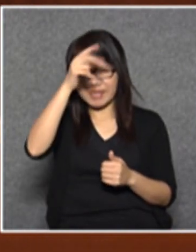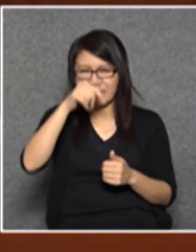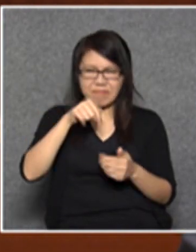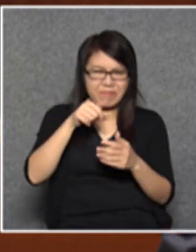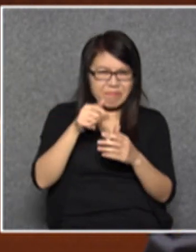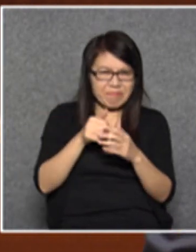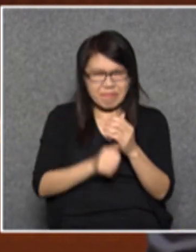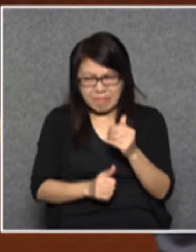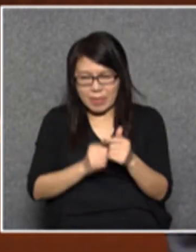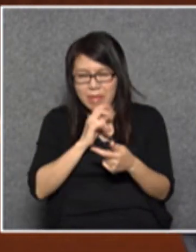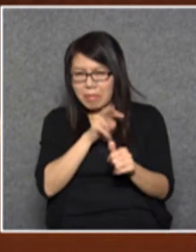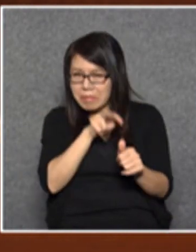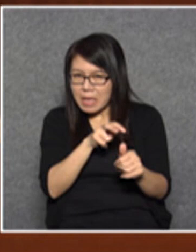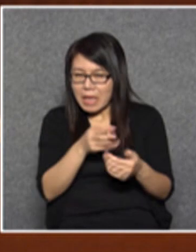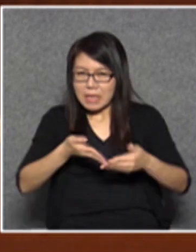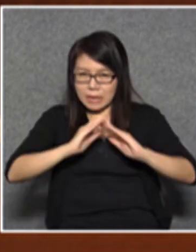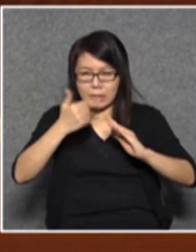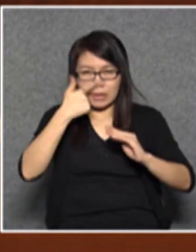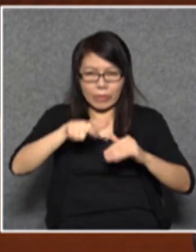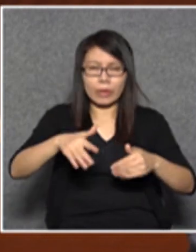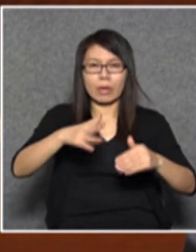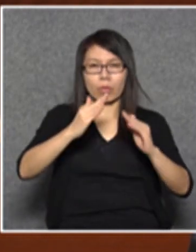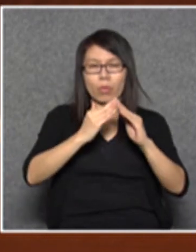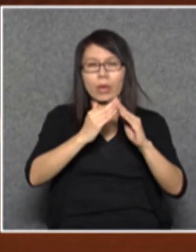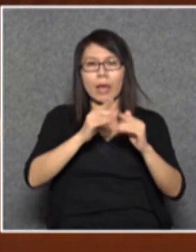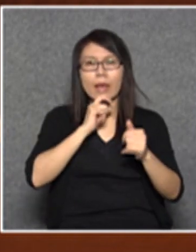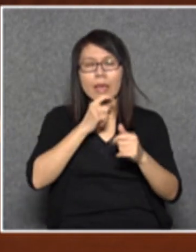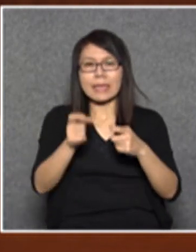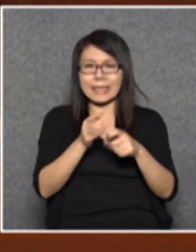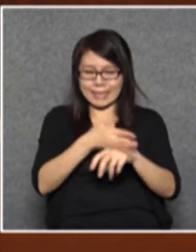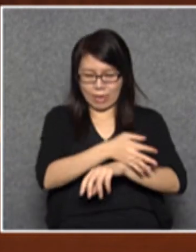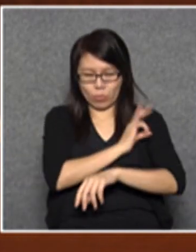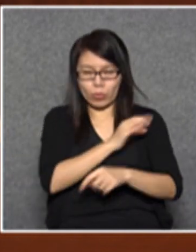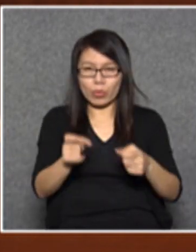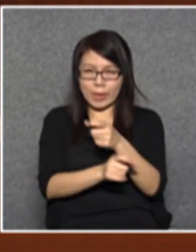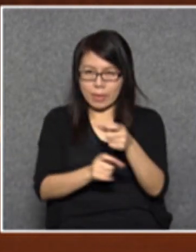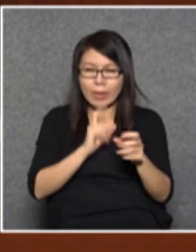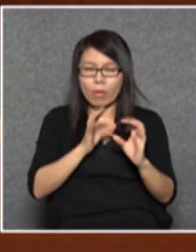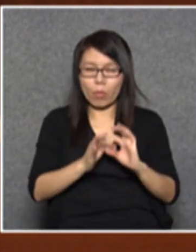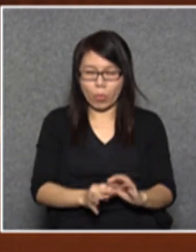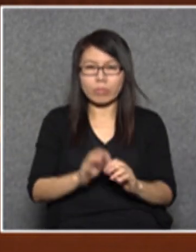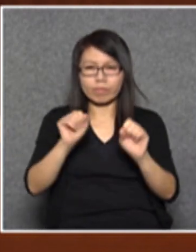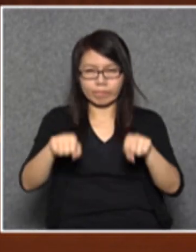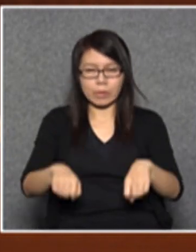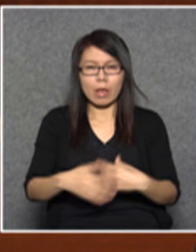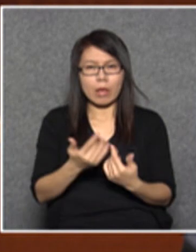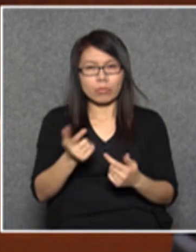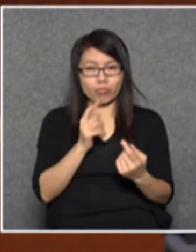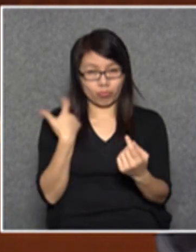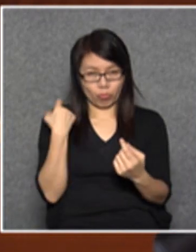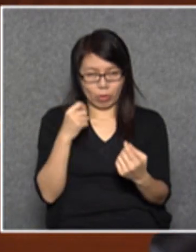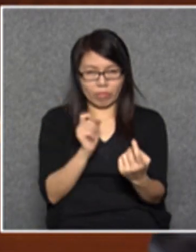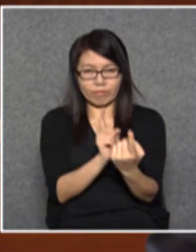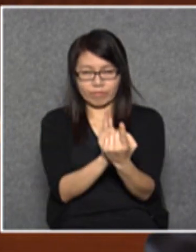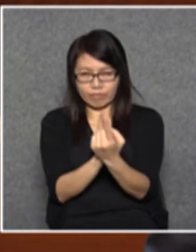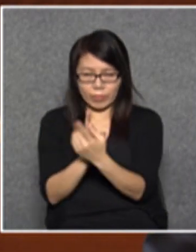的局，這個是社會尤其是業界的共識。我最近呢都跟很多科技界